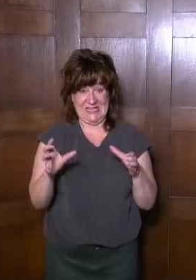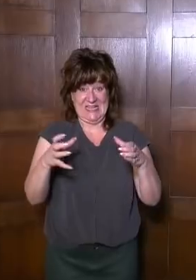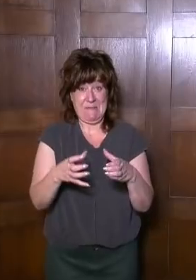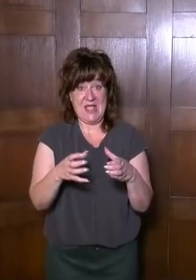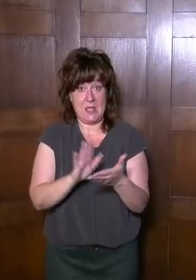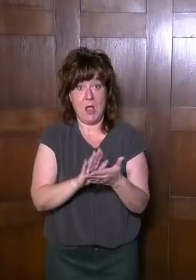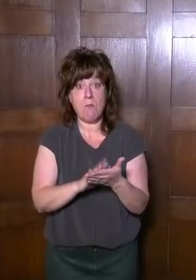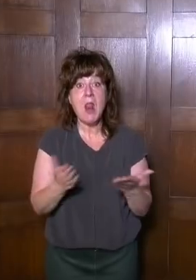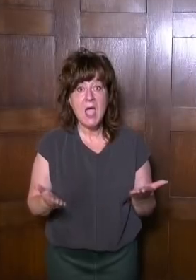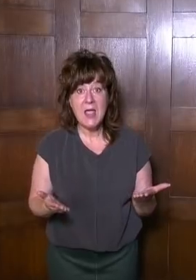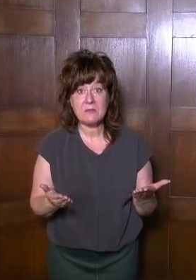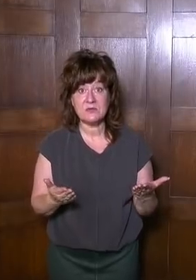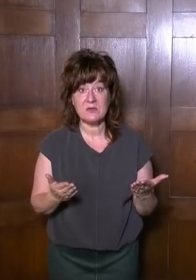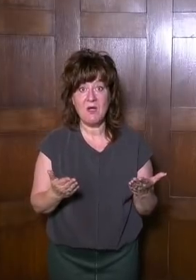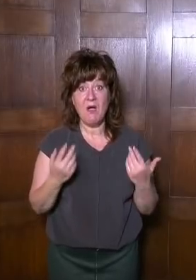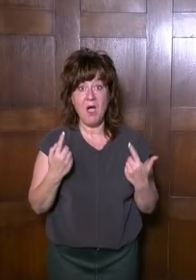Aber